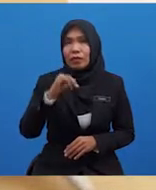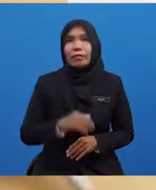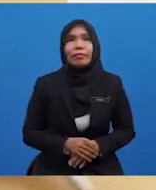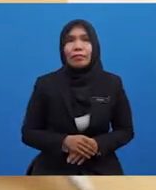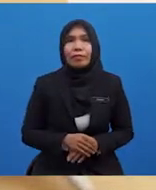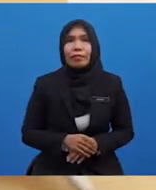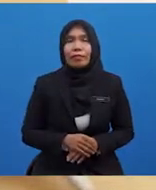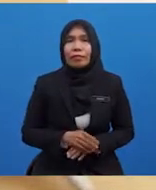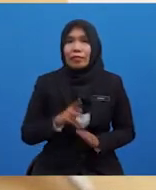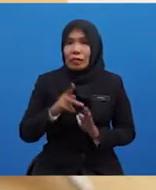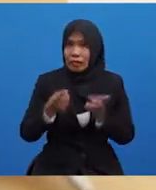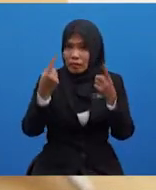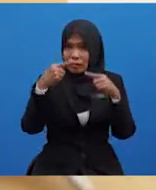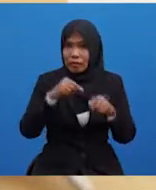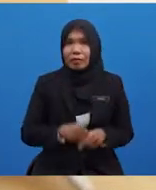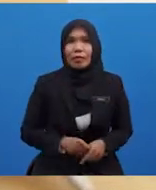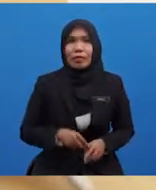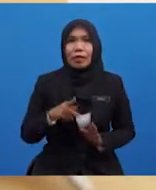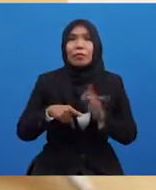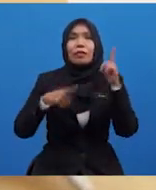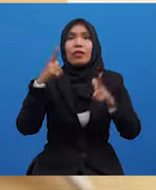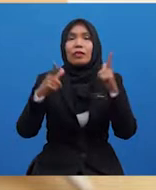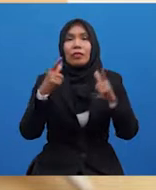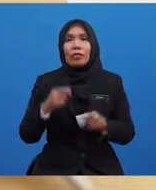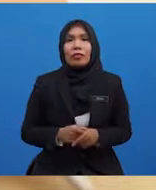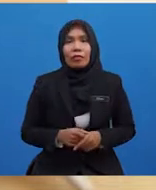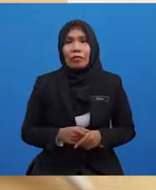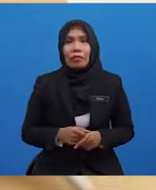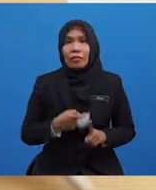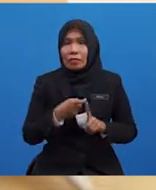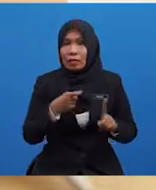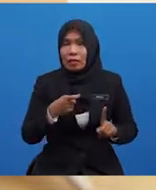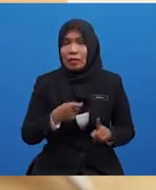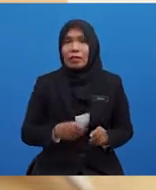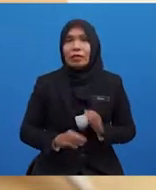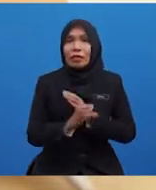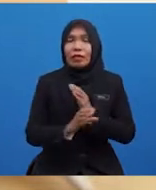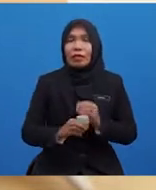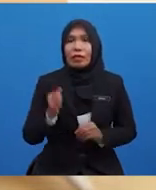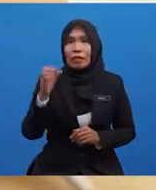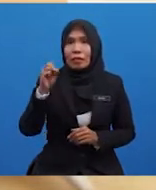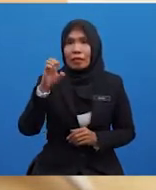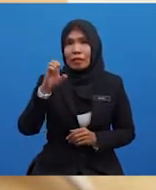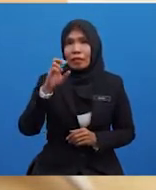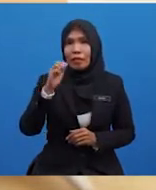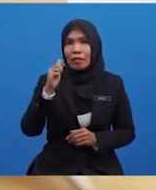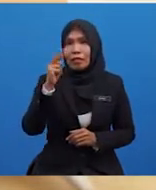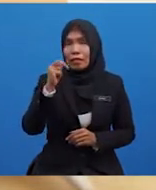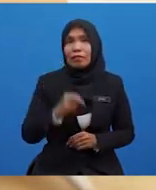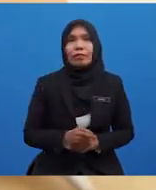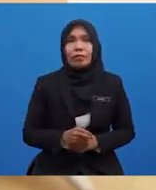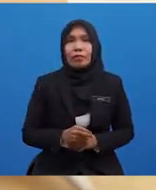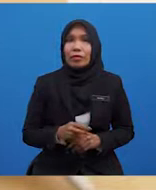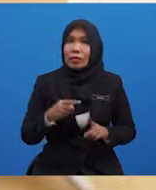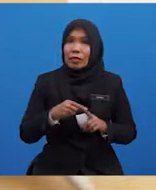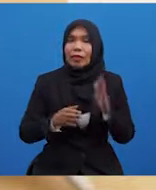Oleh itu, maklumat utama yang mesti kamu keluarkan ialah faktor langsung